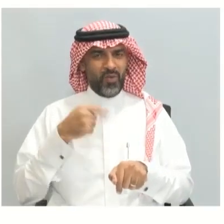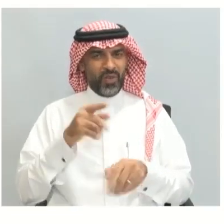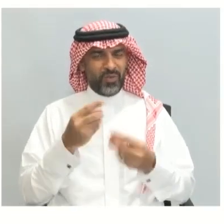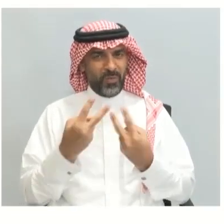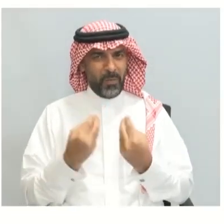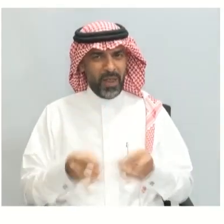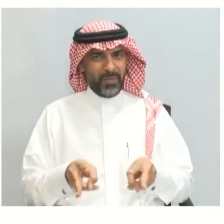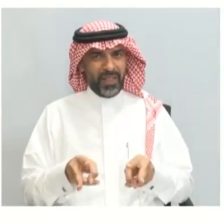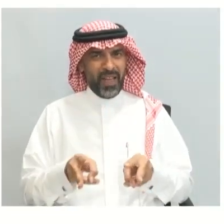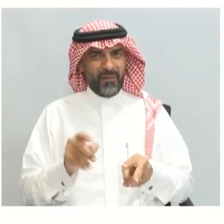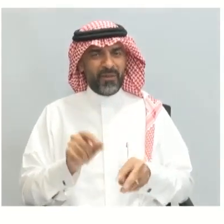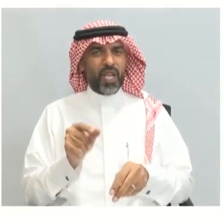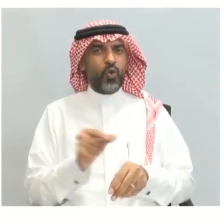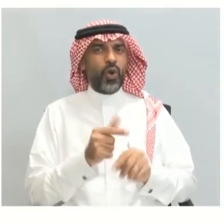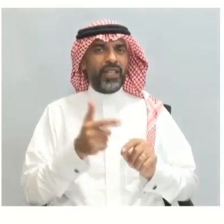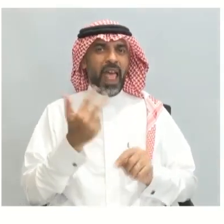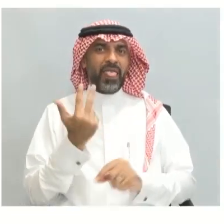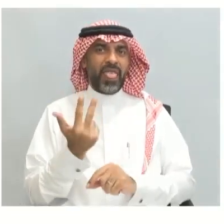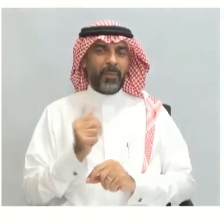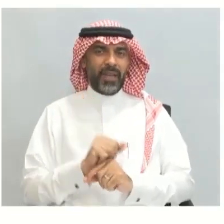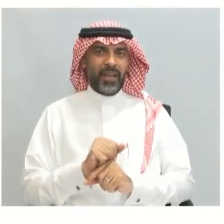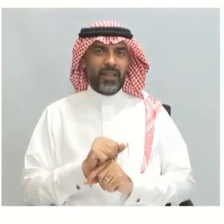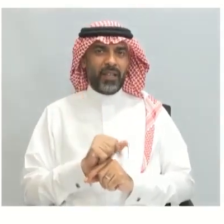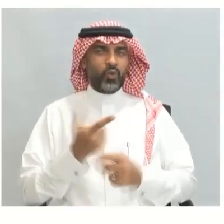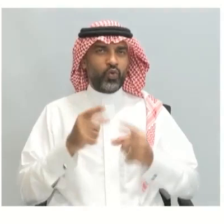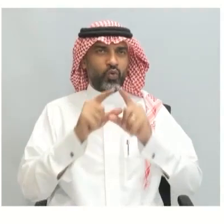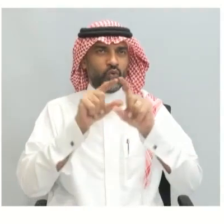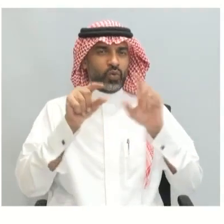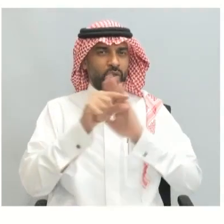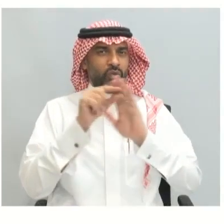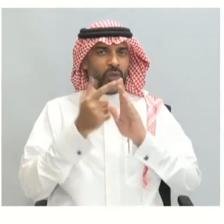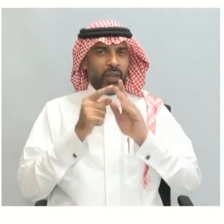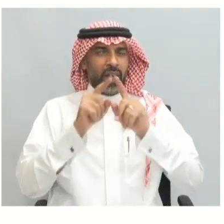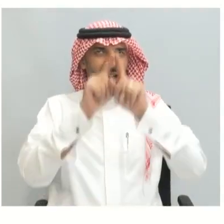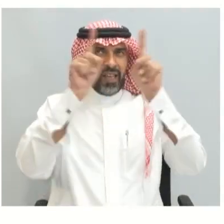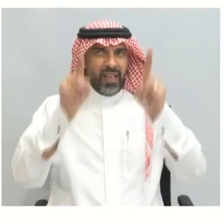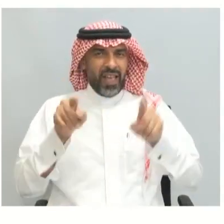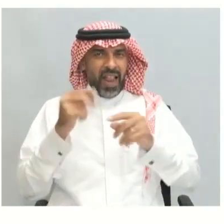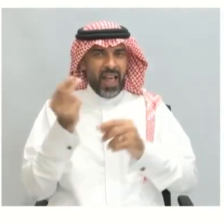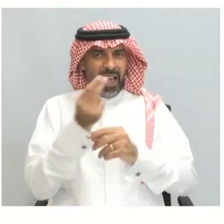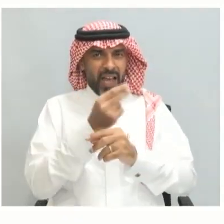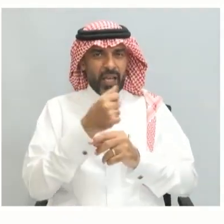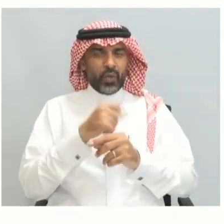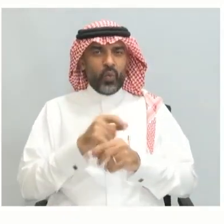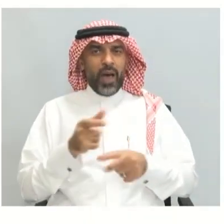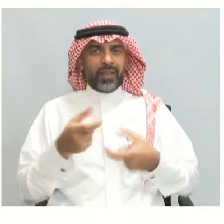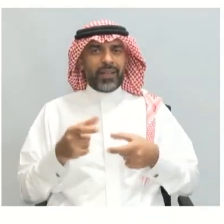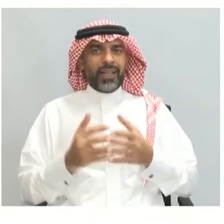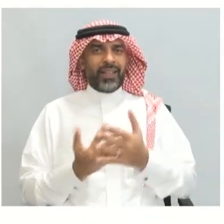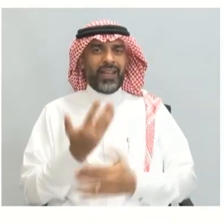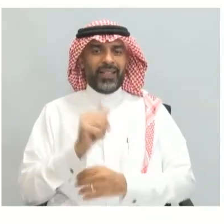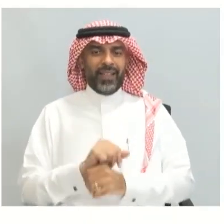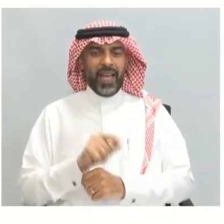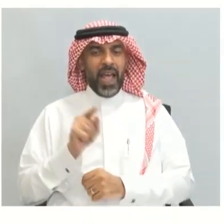نبتدئ بالوحده الثامنه الخرائط والتقنيات الحديثه حيث تشمل